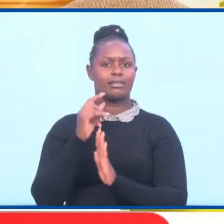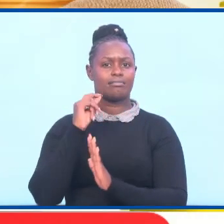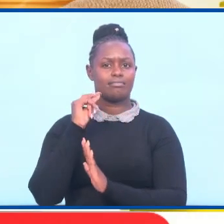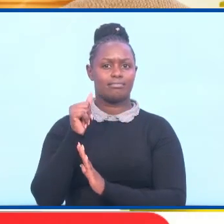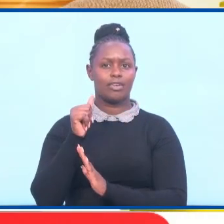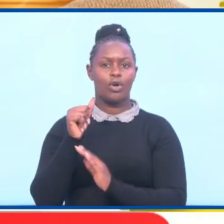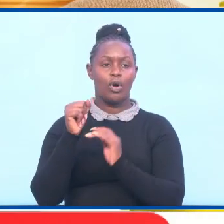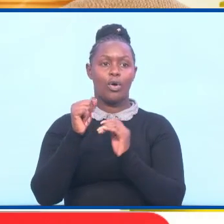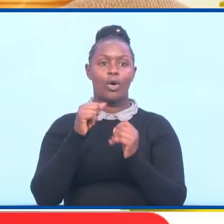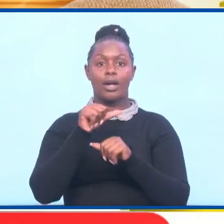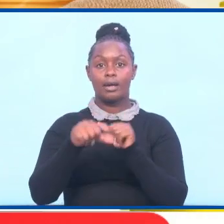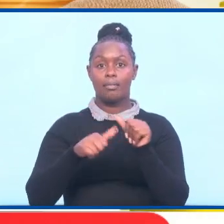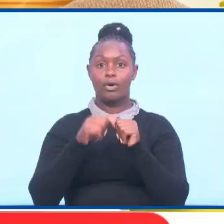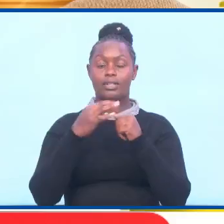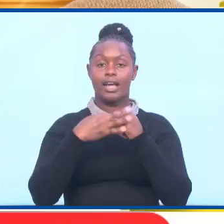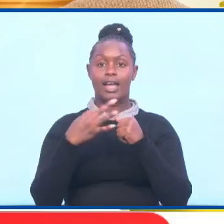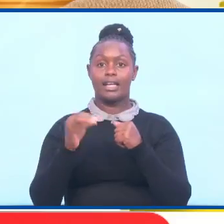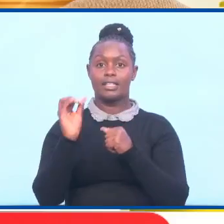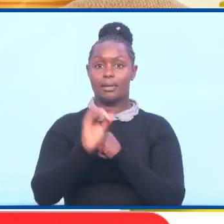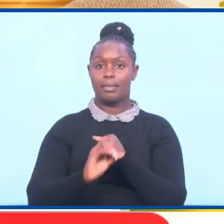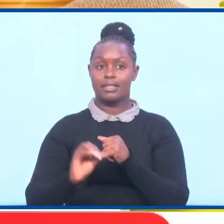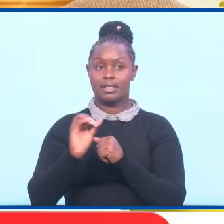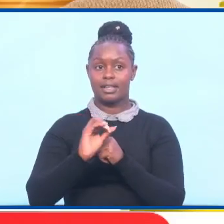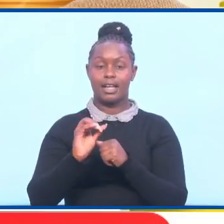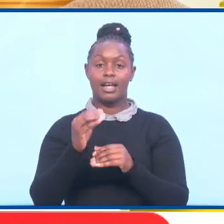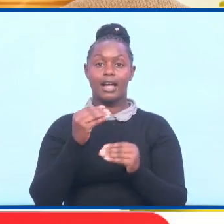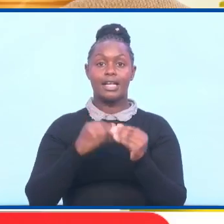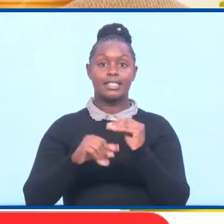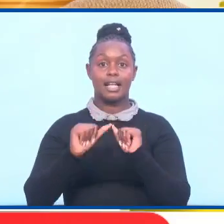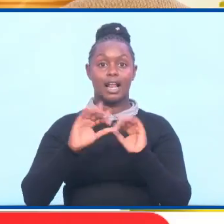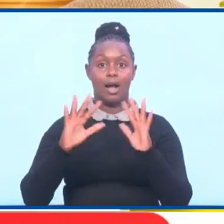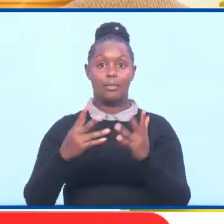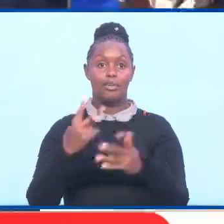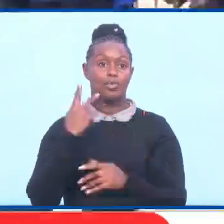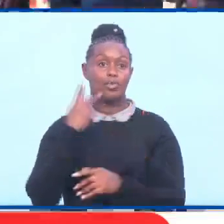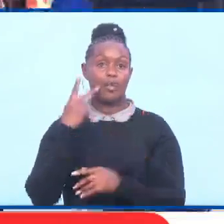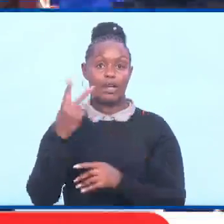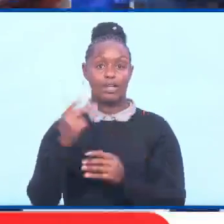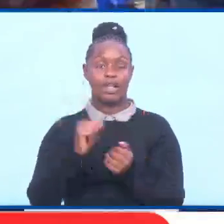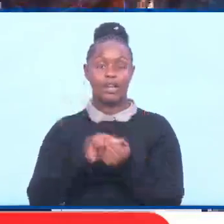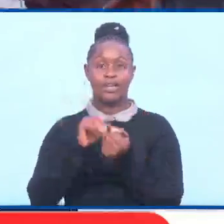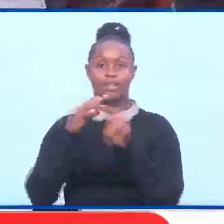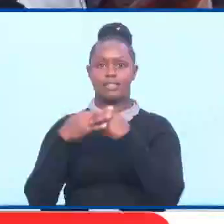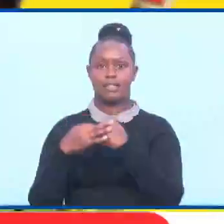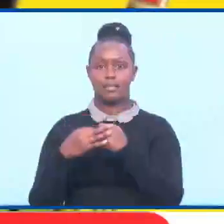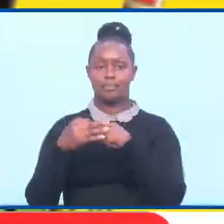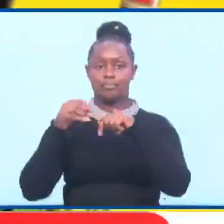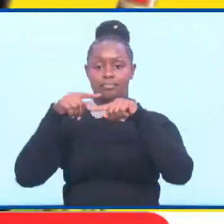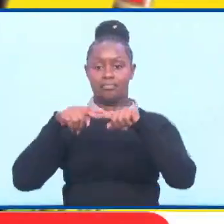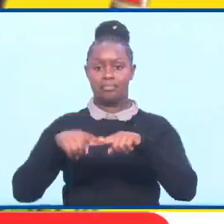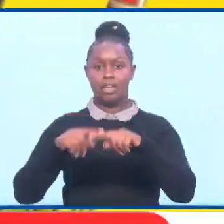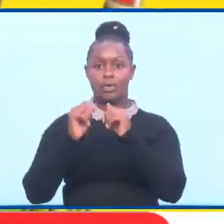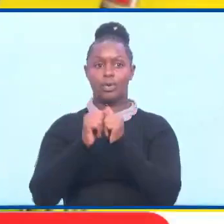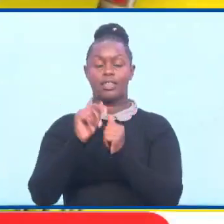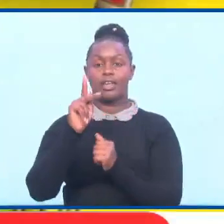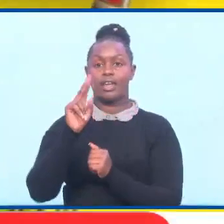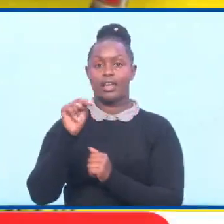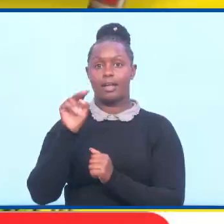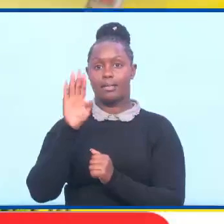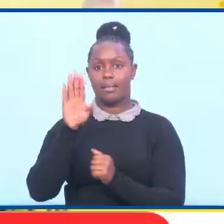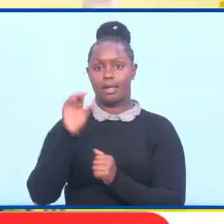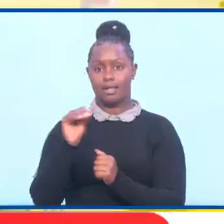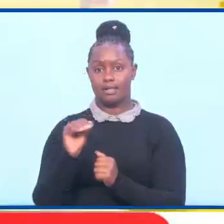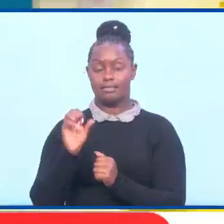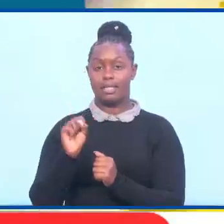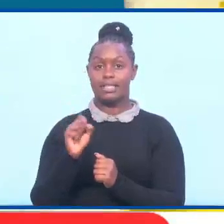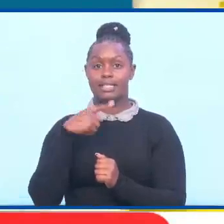shilingi 80 na sasa inagharimu shilingi 218. Kulingana na KNBS, kilo moja ya